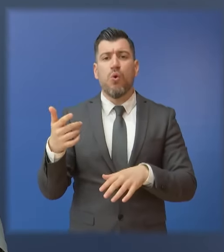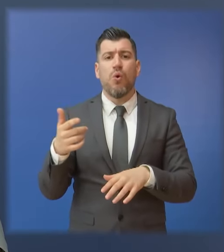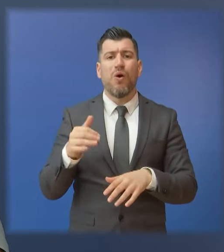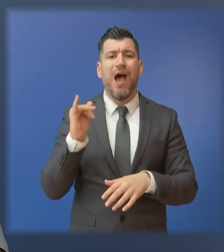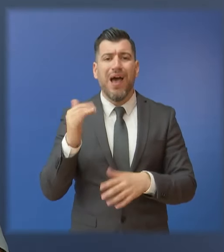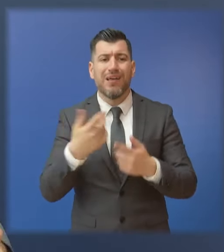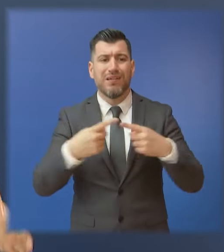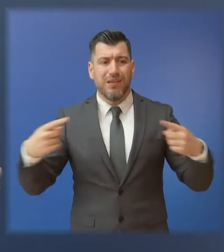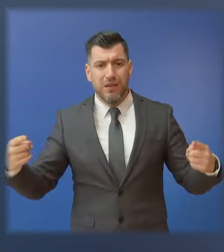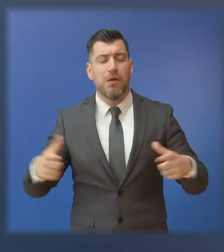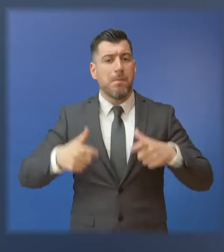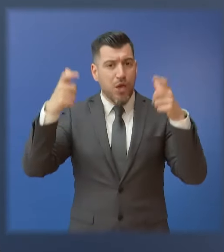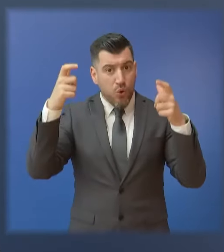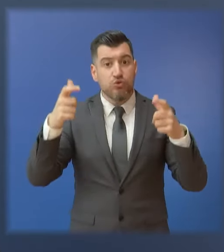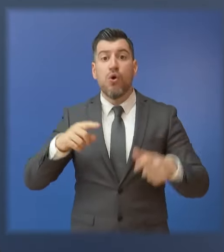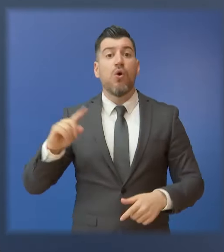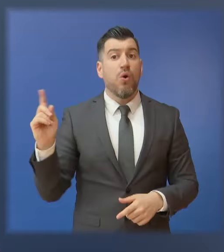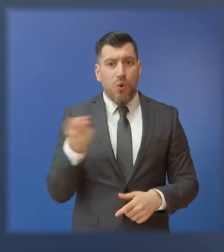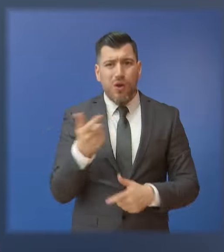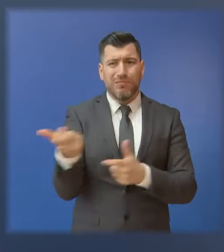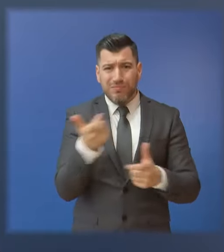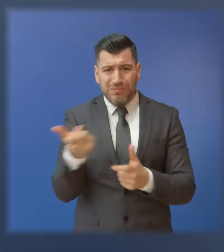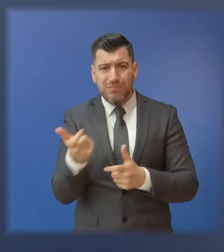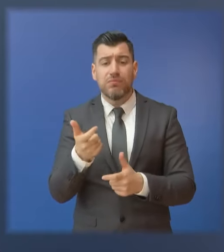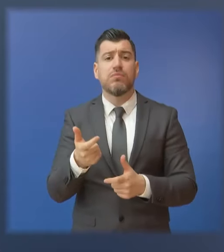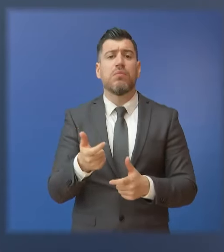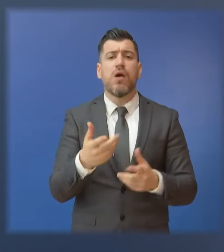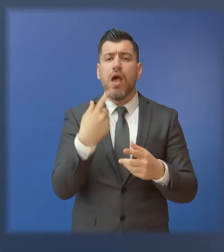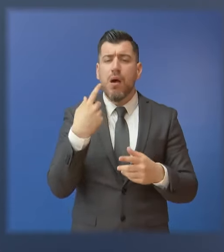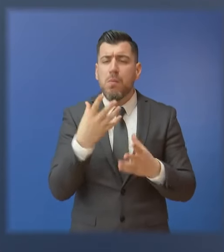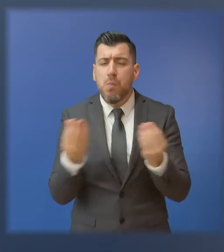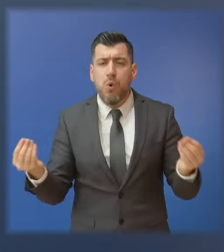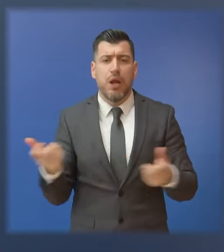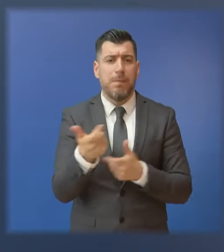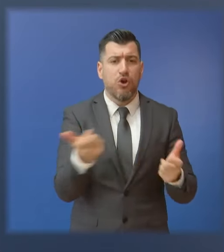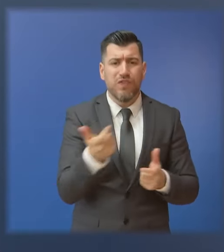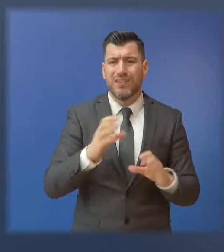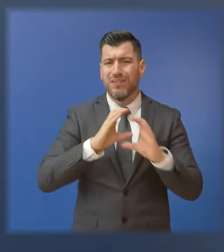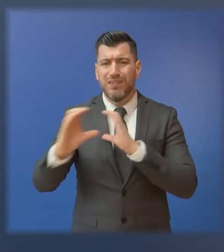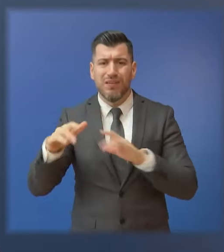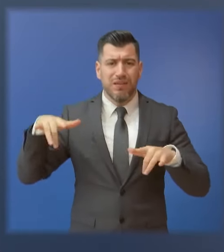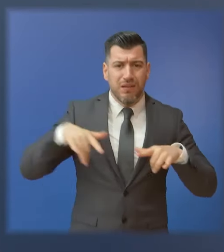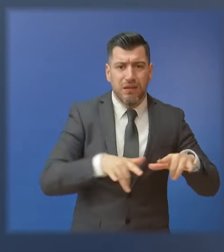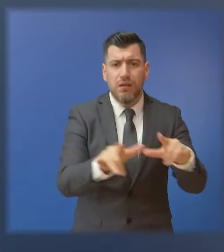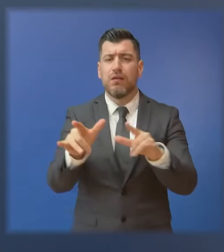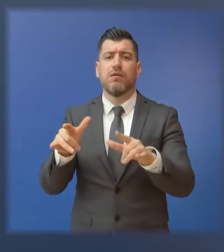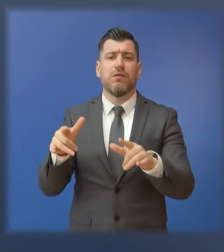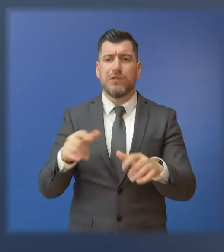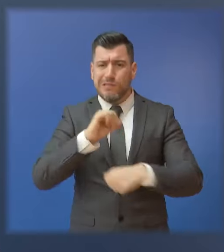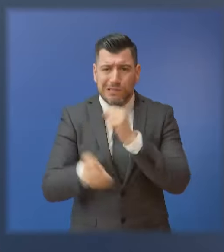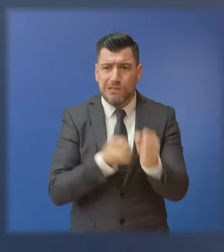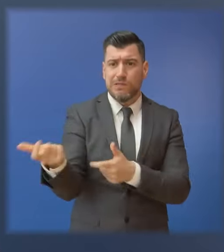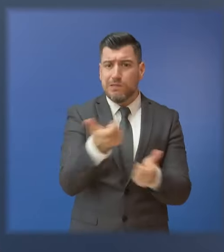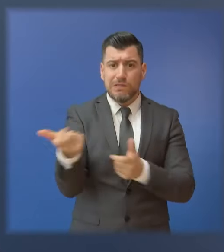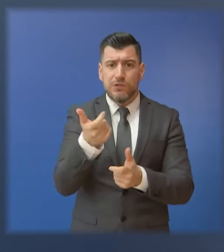πολύ δύσκολες φωτιές στις οποίες επιχείρησαν εκατοντάδες πυροσβέστες και δεκάδες εναέρια μέσα καταβάλλοντας υπεράνθρωπες προσπάθειες